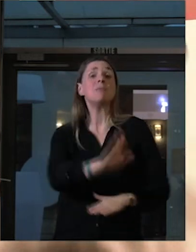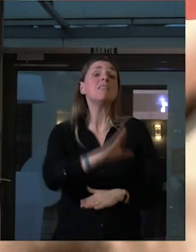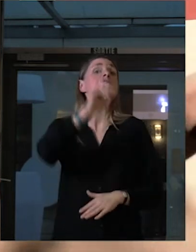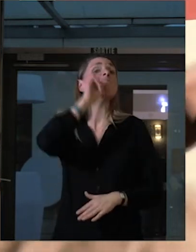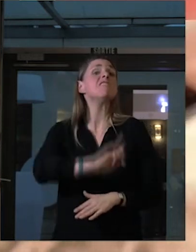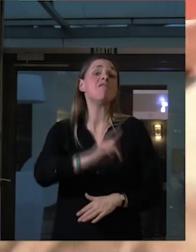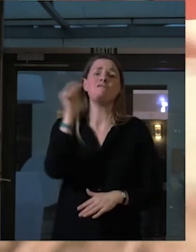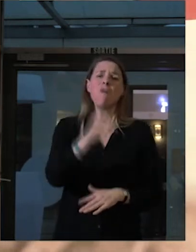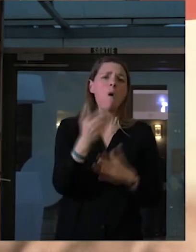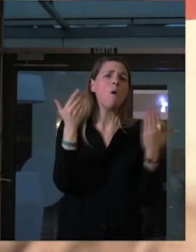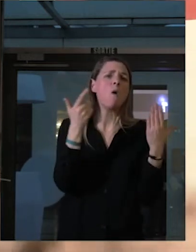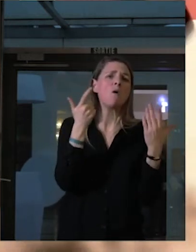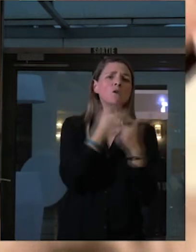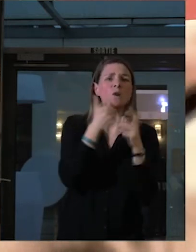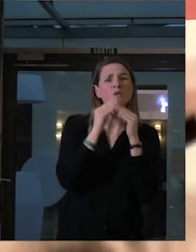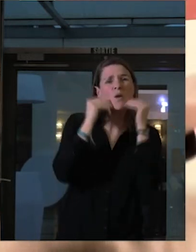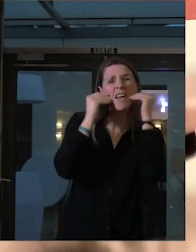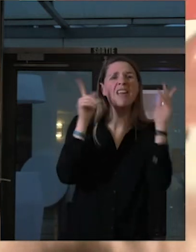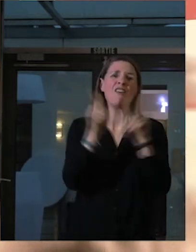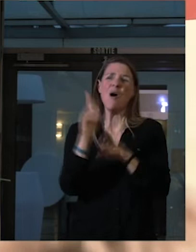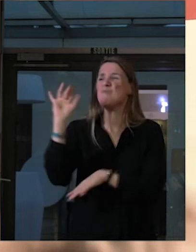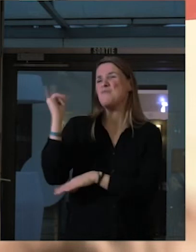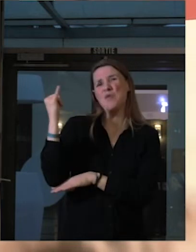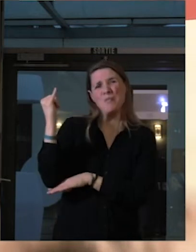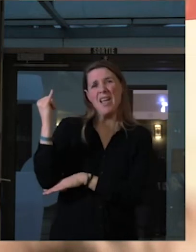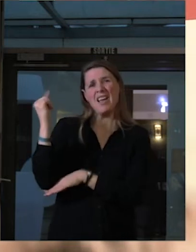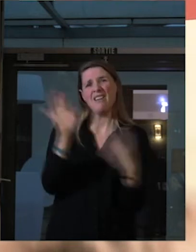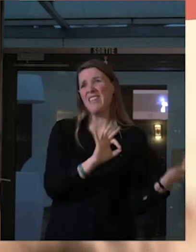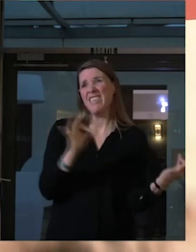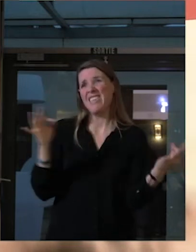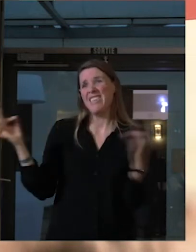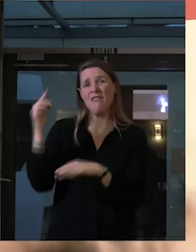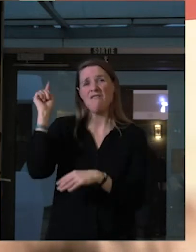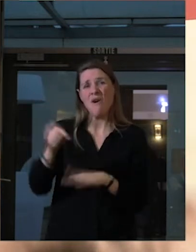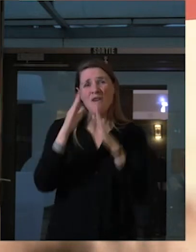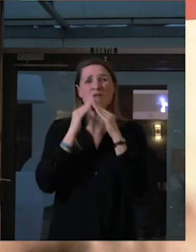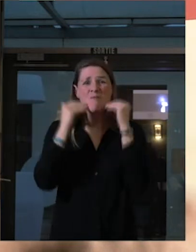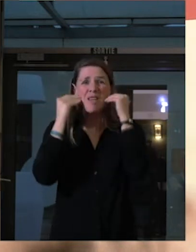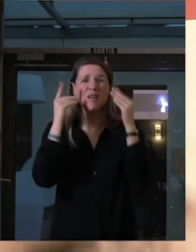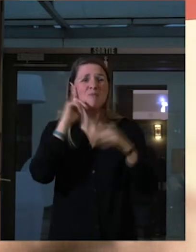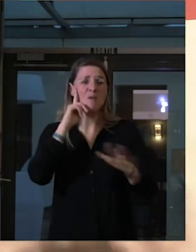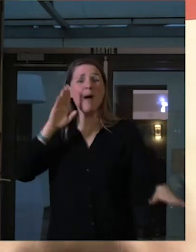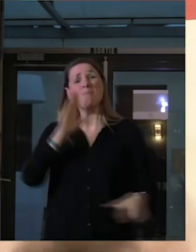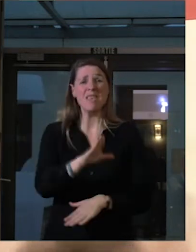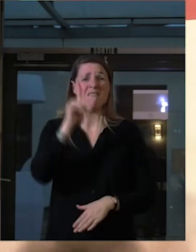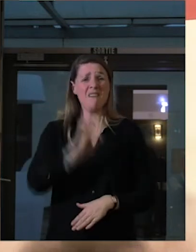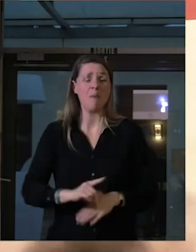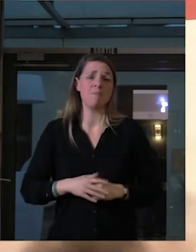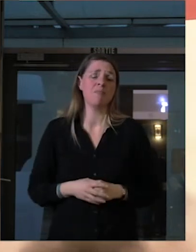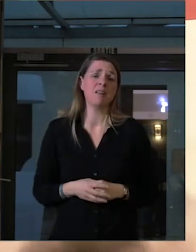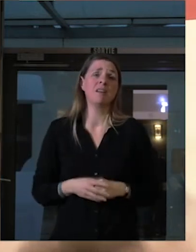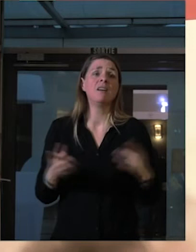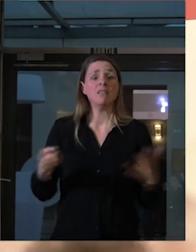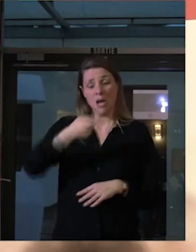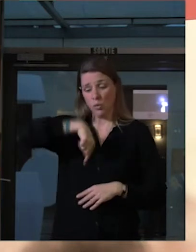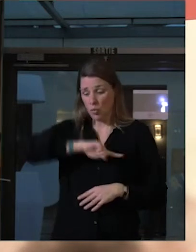qu'elles sourient comme des poupées à la demande, voire en permanence, au prétexte que ce sont des femmes. comme si nous,